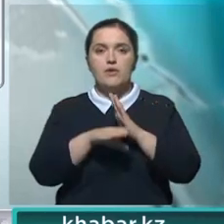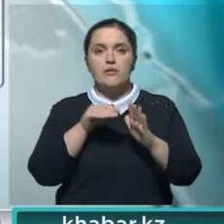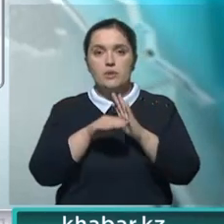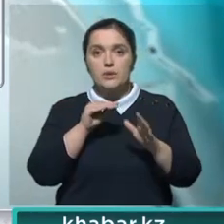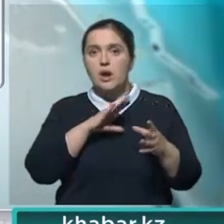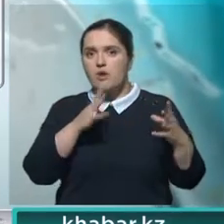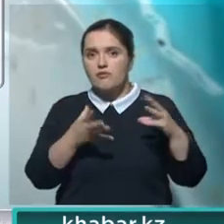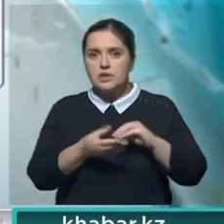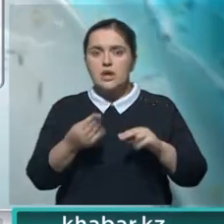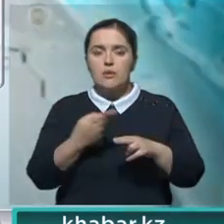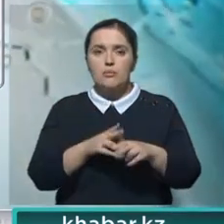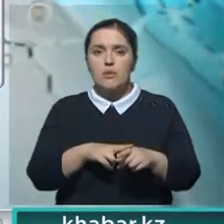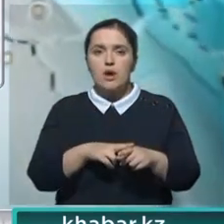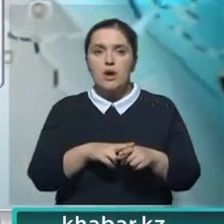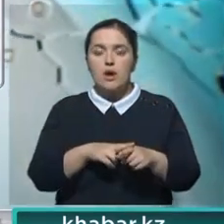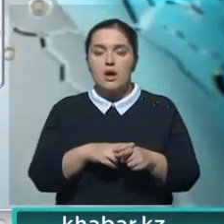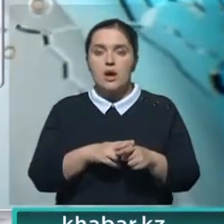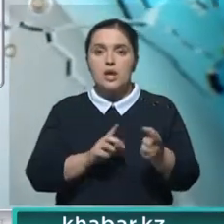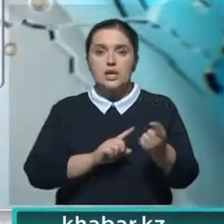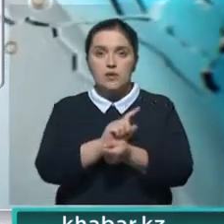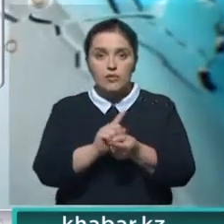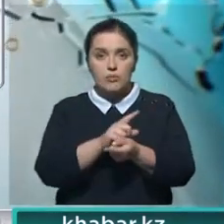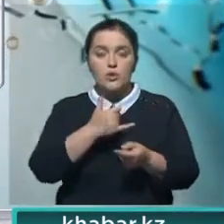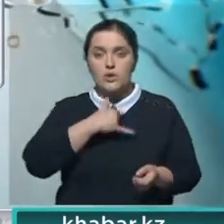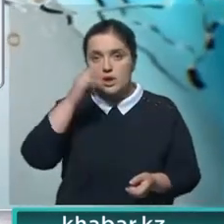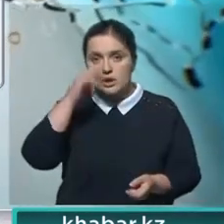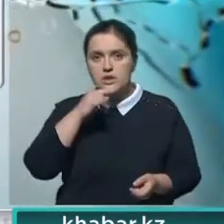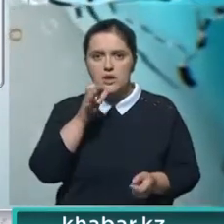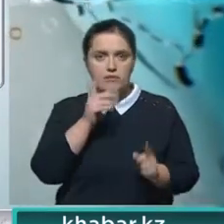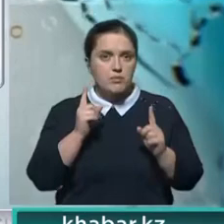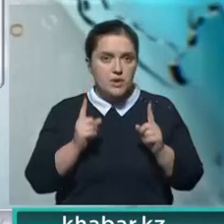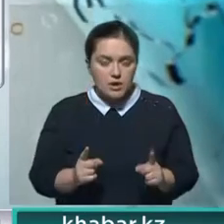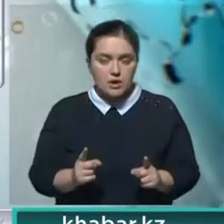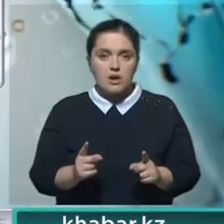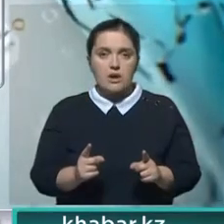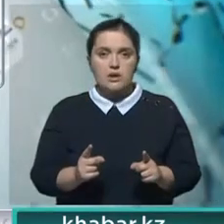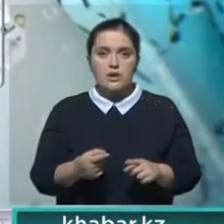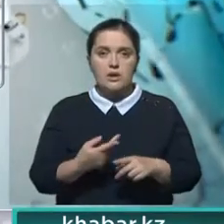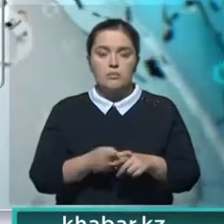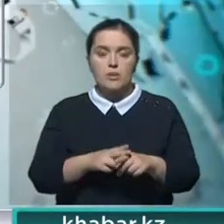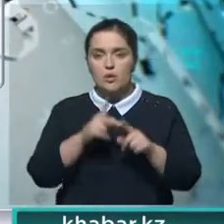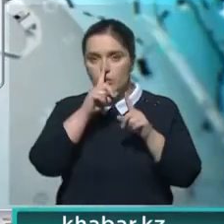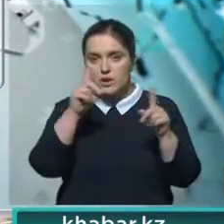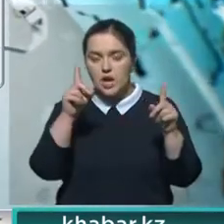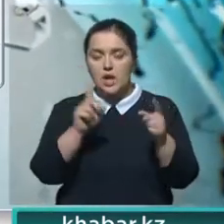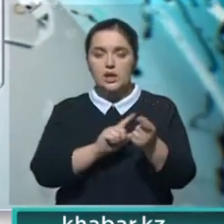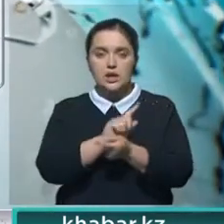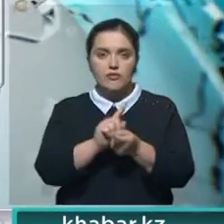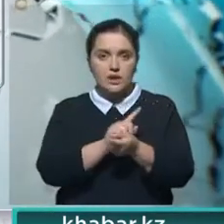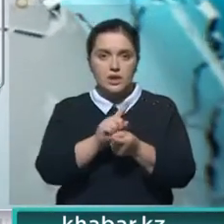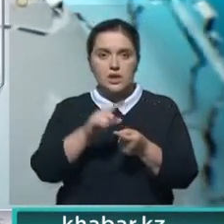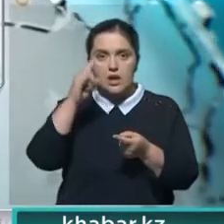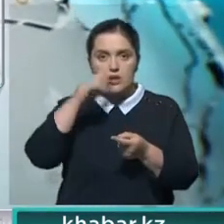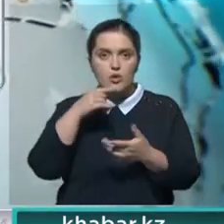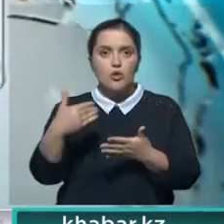целом, кардинальные политические реформы, осуществленные в нашей стране за короткий период, стали уникальным явлением в нашем регионе. Казахстан